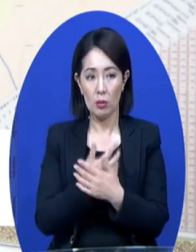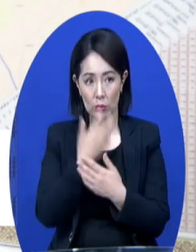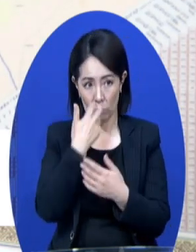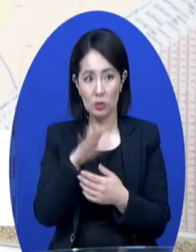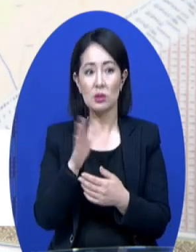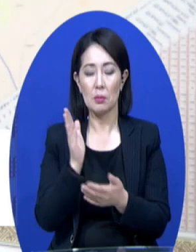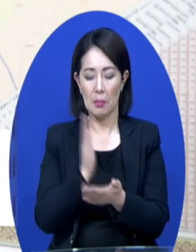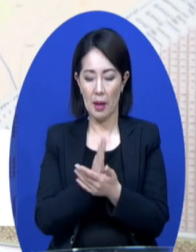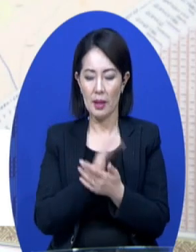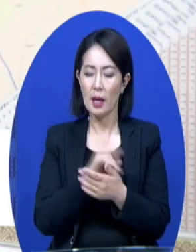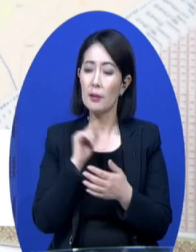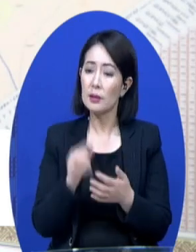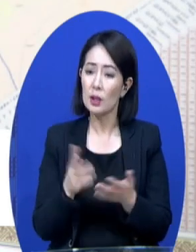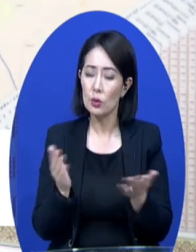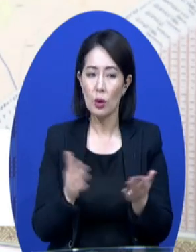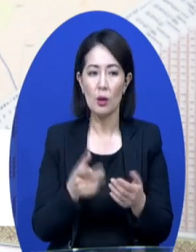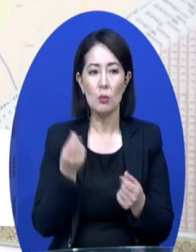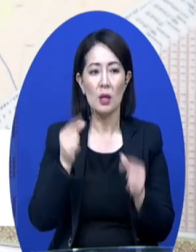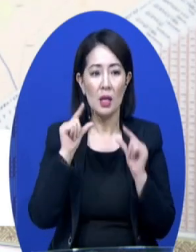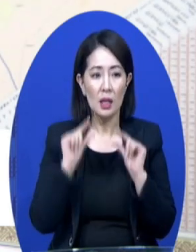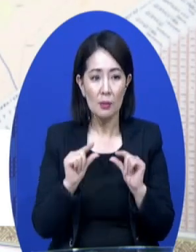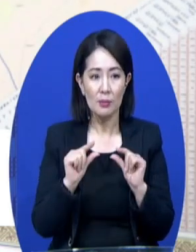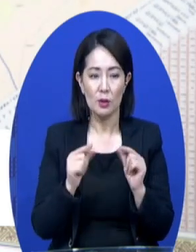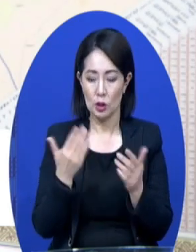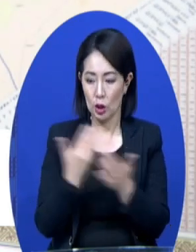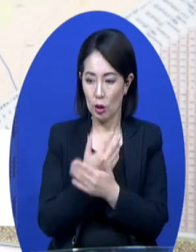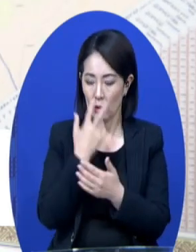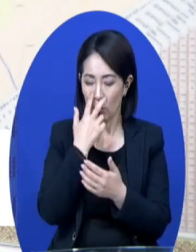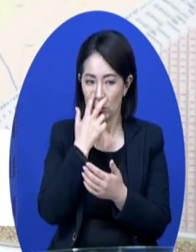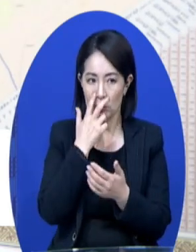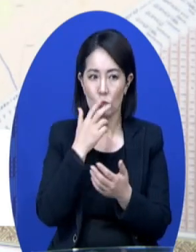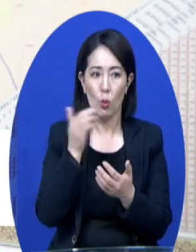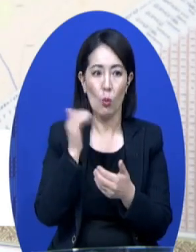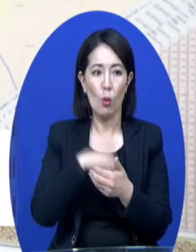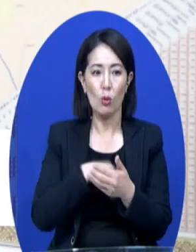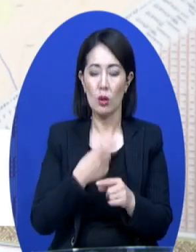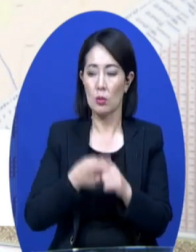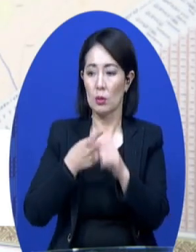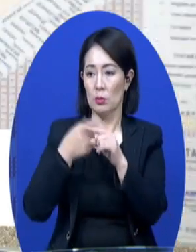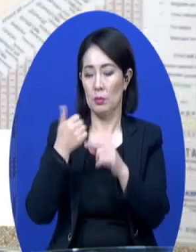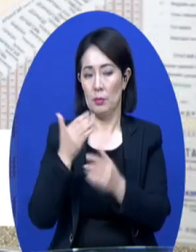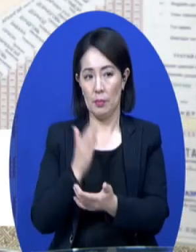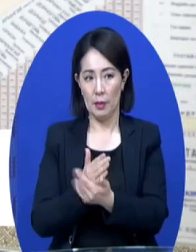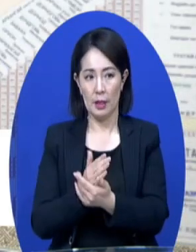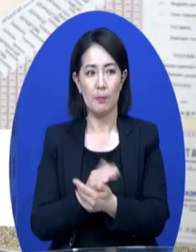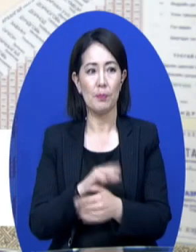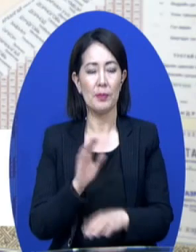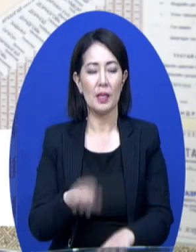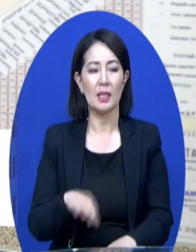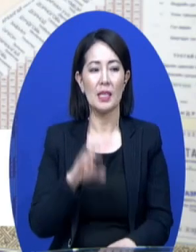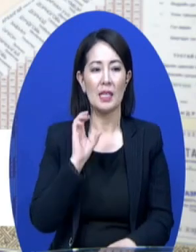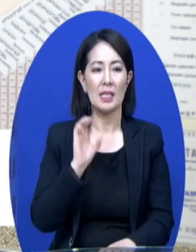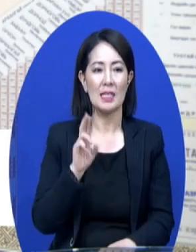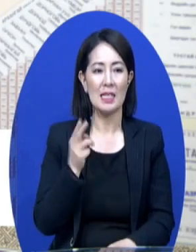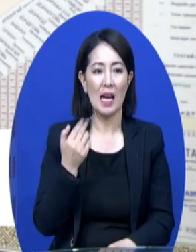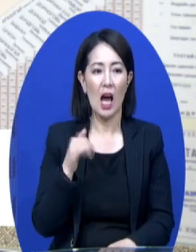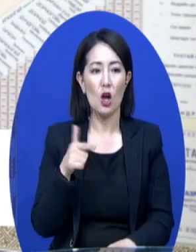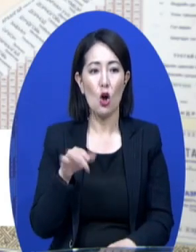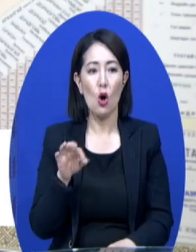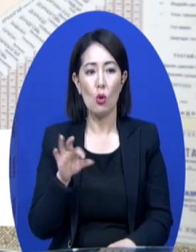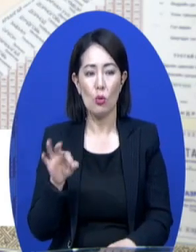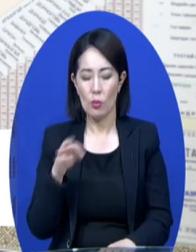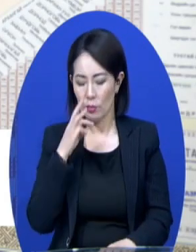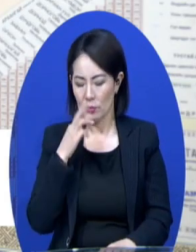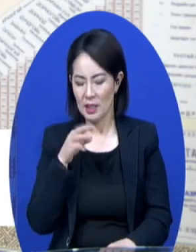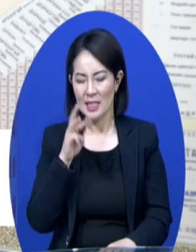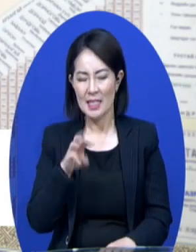байгаа. Мэдээж бас хямдруулсан кинонууд дээр бол бас үзэлтүүд нэмэгдэж байна. Sky Go-ийн үзэлт бол одоо Sky